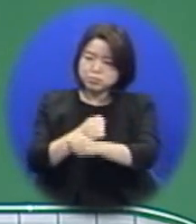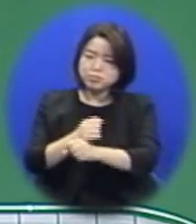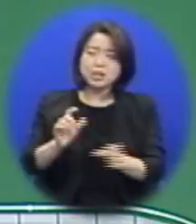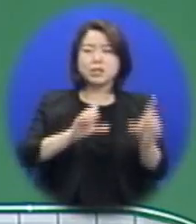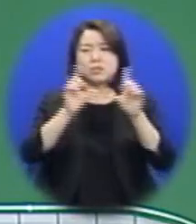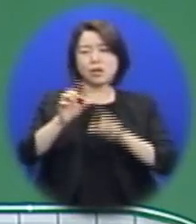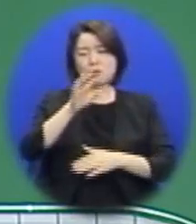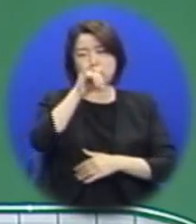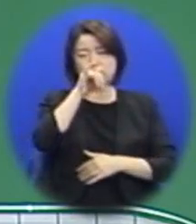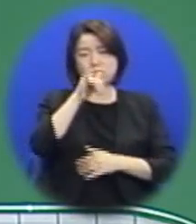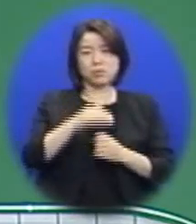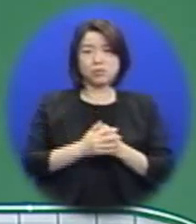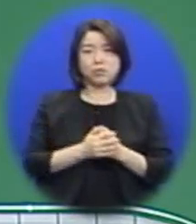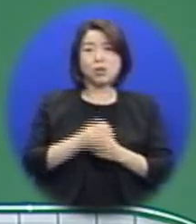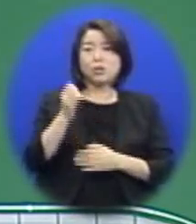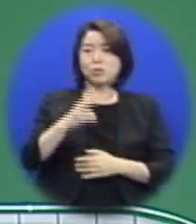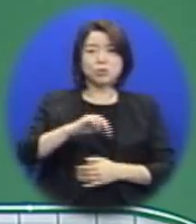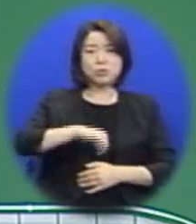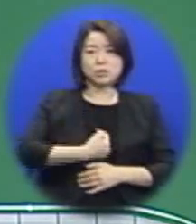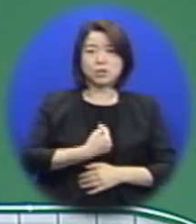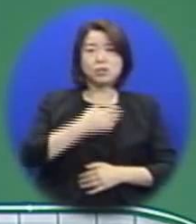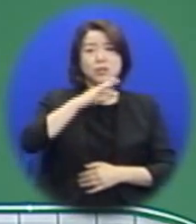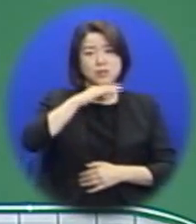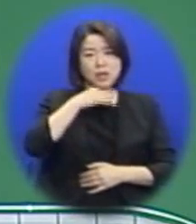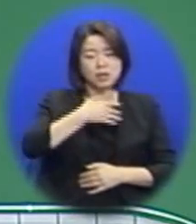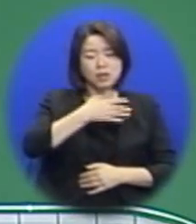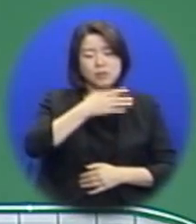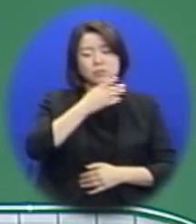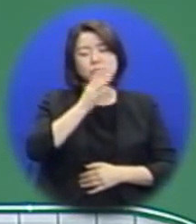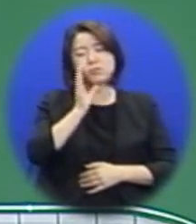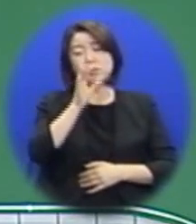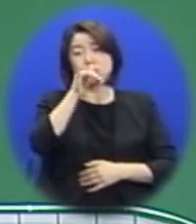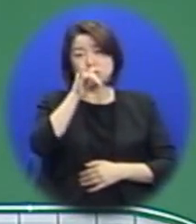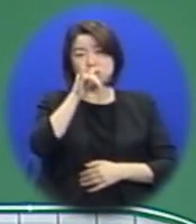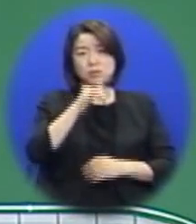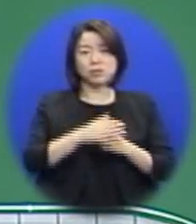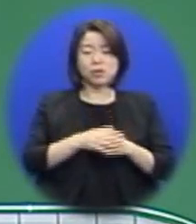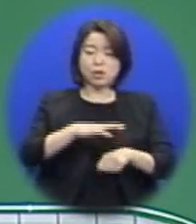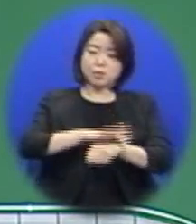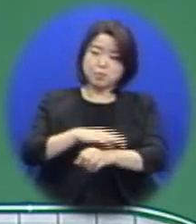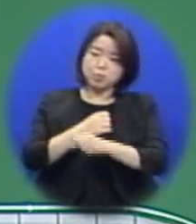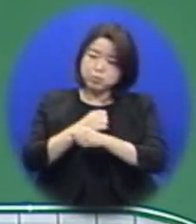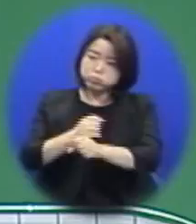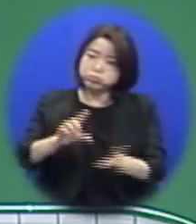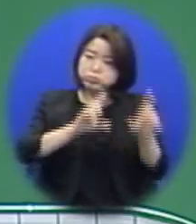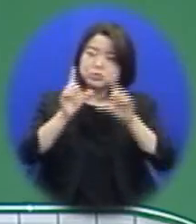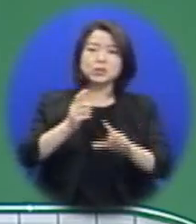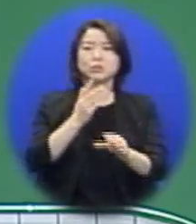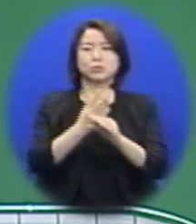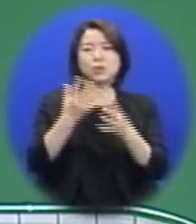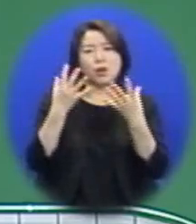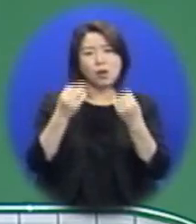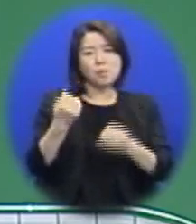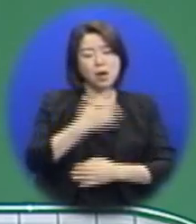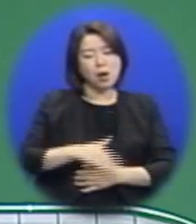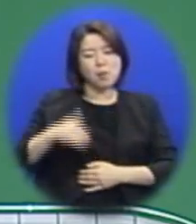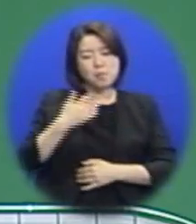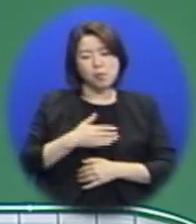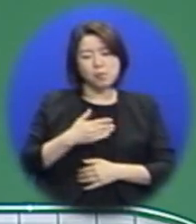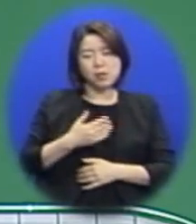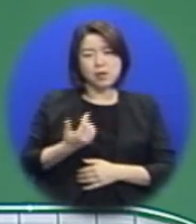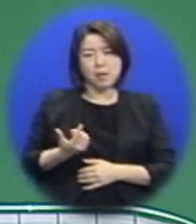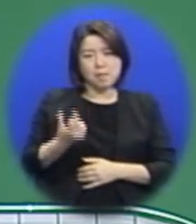있어요. 그리고 자기는 나이가 하루하루 더 들어요. 포로 생활하는 중에 그가 얼마나 몸이 또